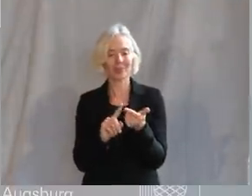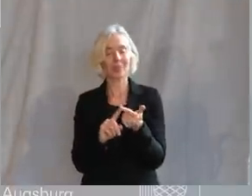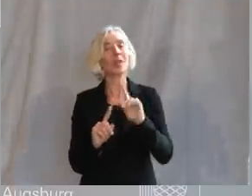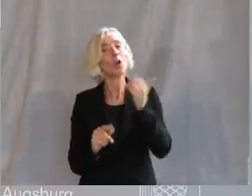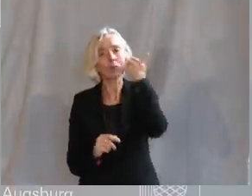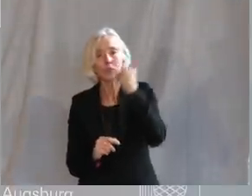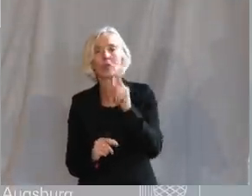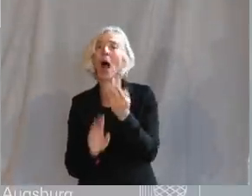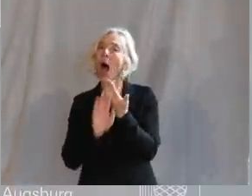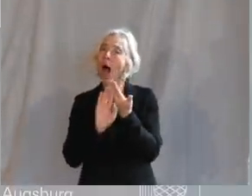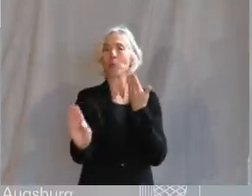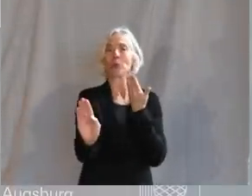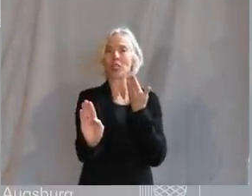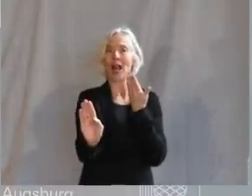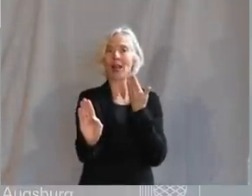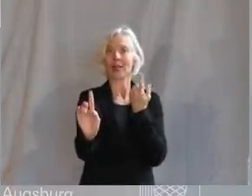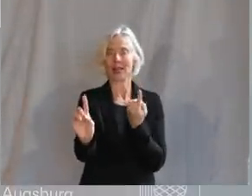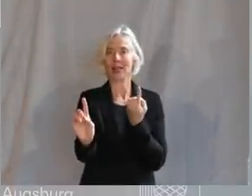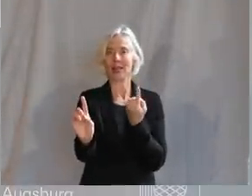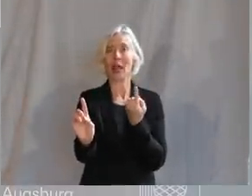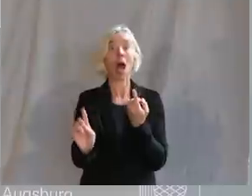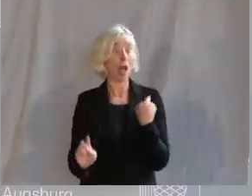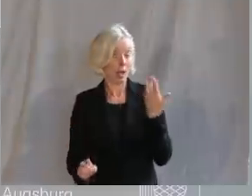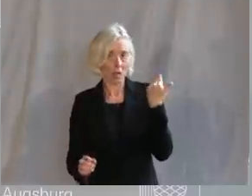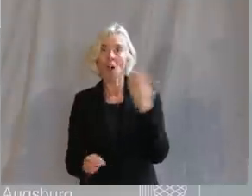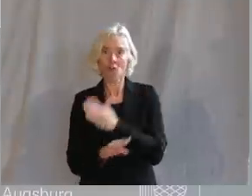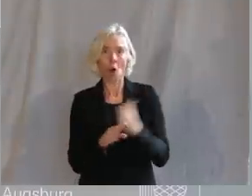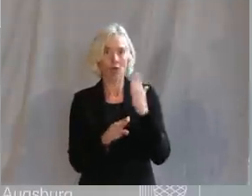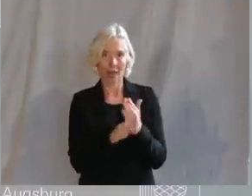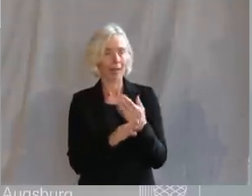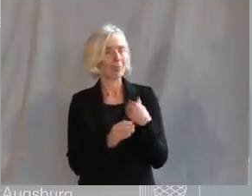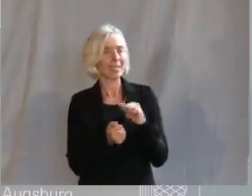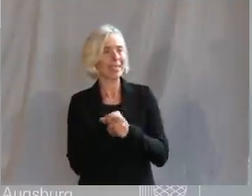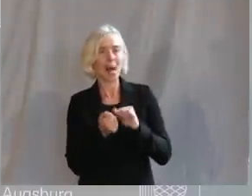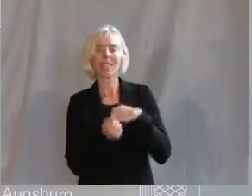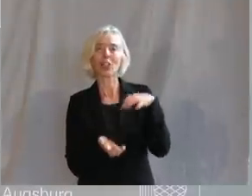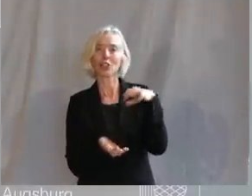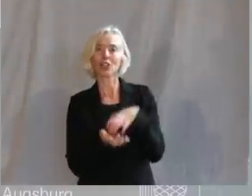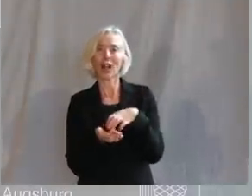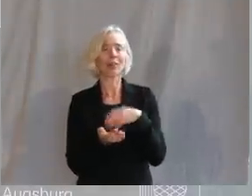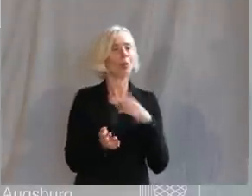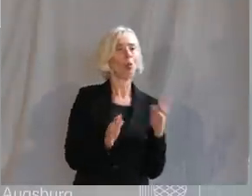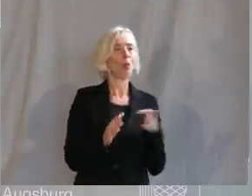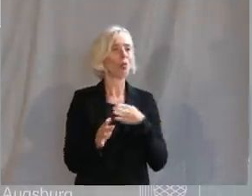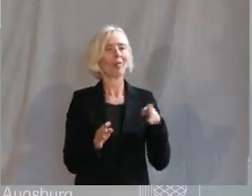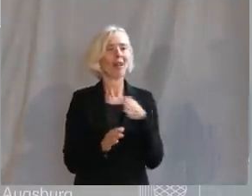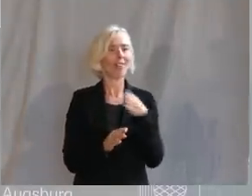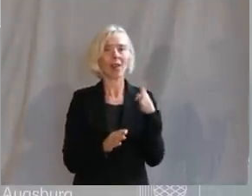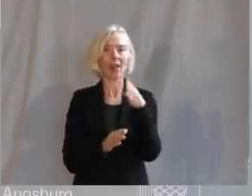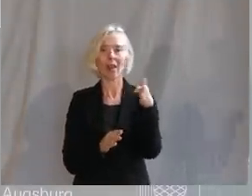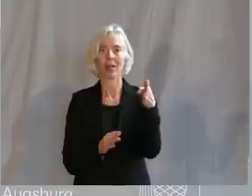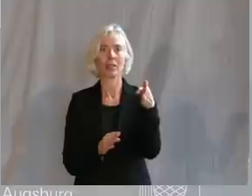Abstand halten. Ich war sehr erschrocken am Wochenende, als ich in der Stadt unterwegs war und sich niemand mehr großartig an die